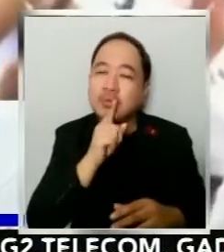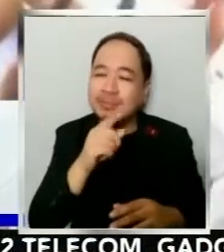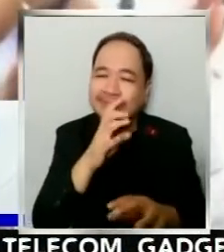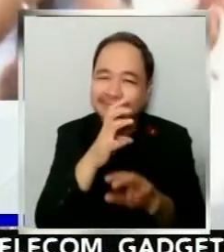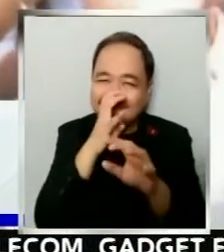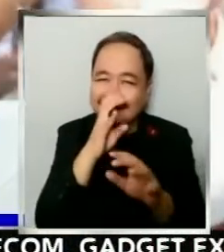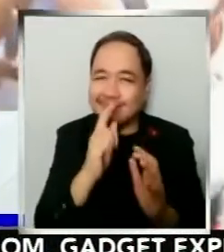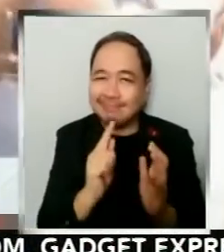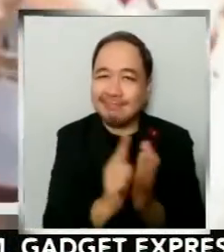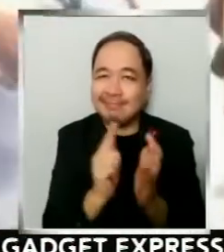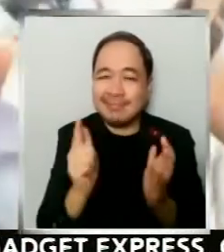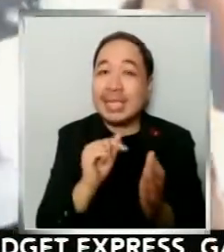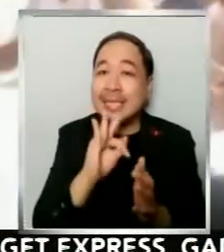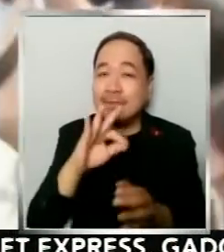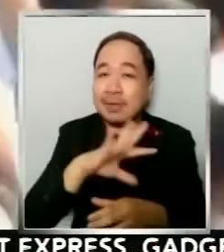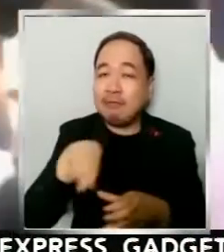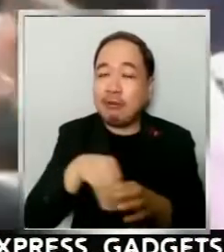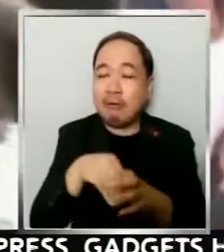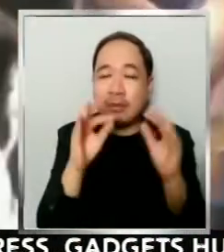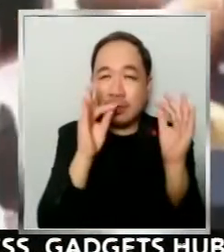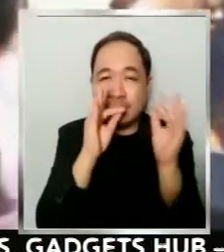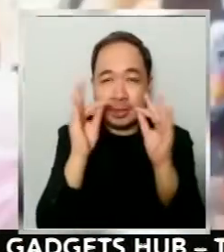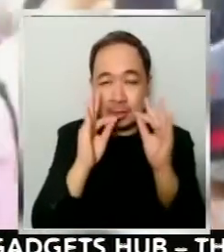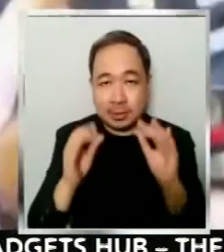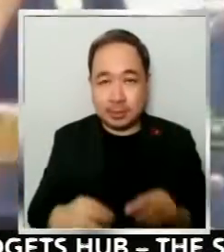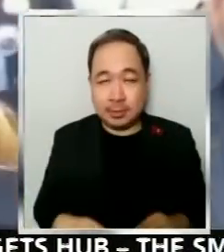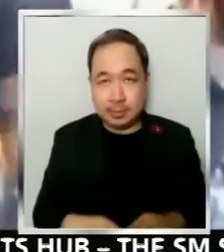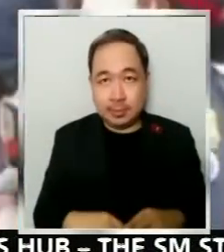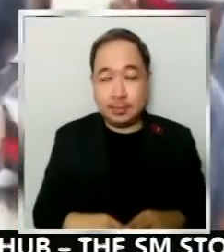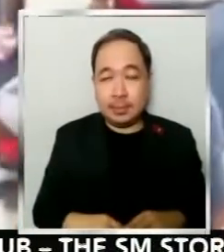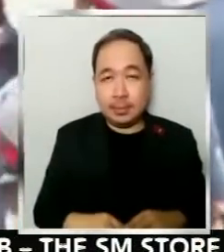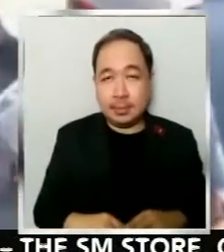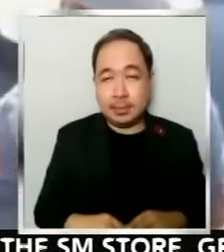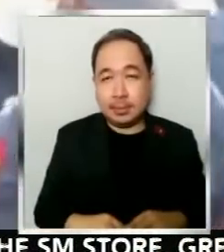Para sa GMA Integrated News, Maki Pulido nakatutok, 24 oras.